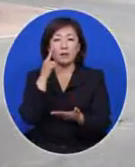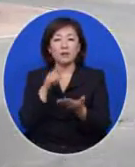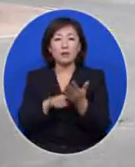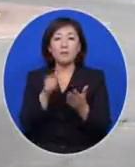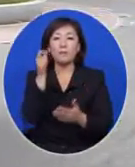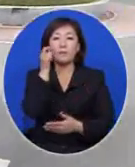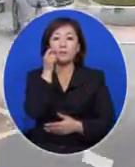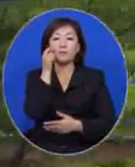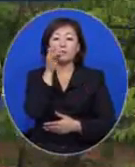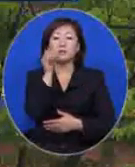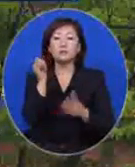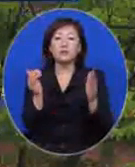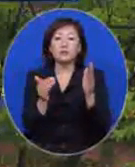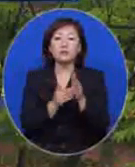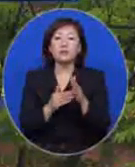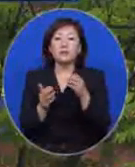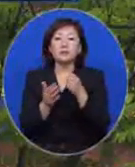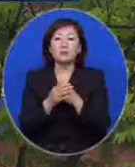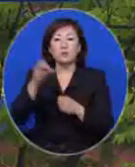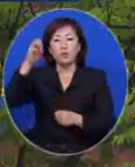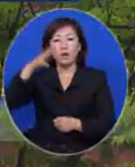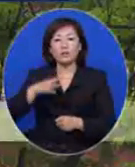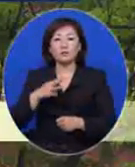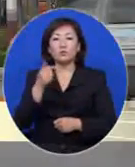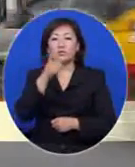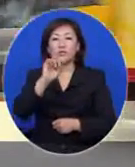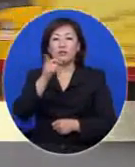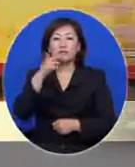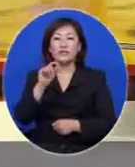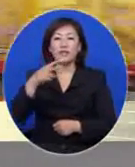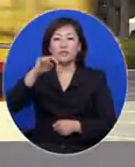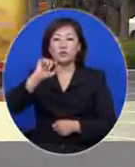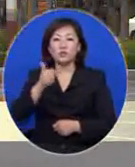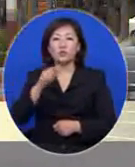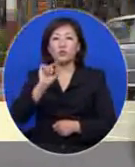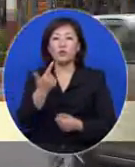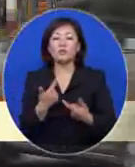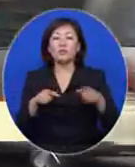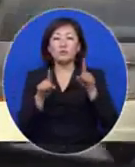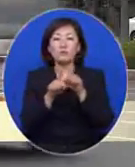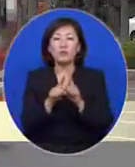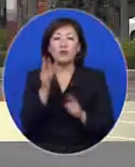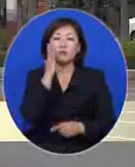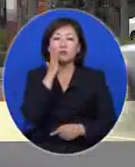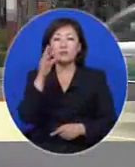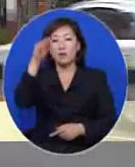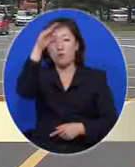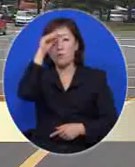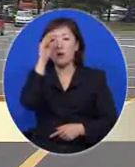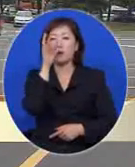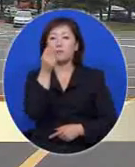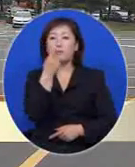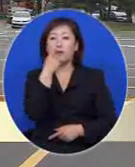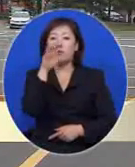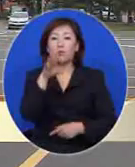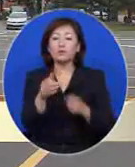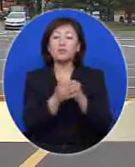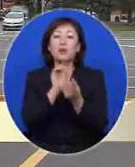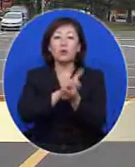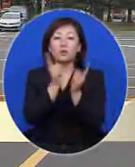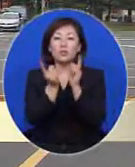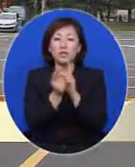봤으니까. 이 때문에 광주와 천안, 수원, 창원시 등이 울산을 벤치마킹해서 로터리 신호 체계를